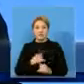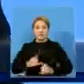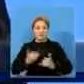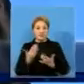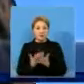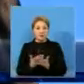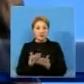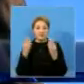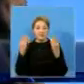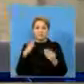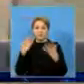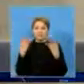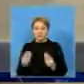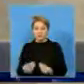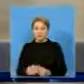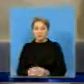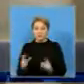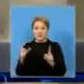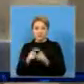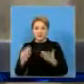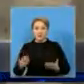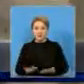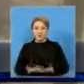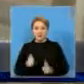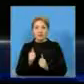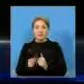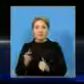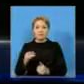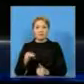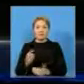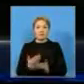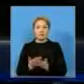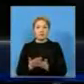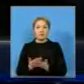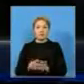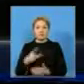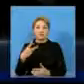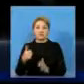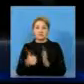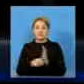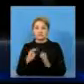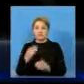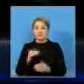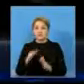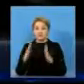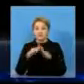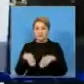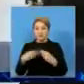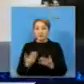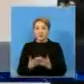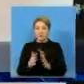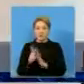столь знаменательным днем. К слову, жилье социально уязвимым слоям населения предоставляется по 6 категориям. Сейчас квартиры выделяют